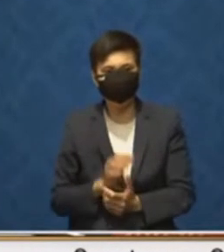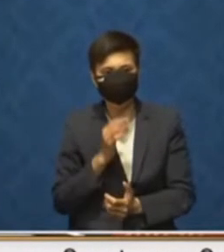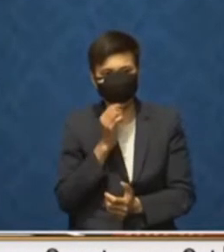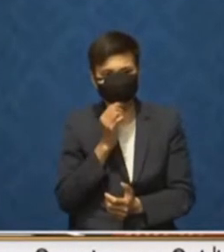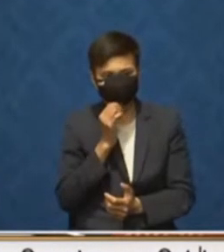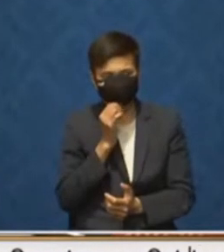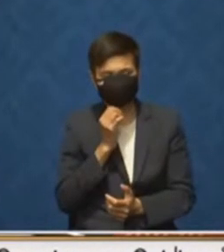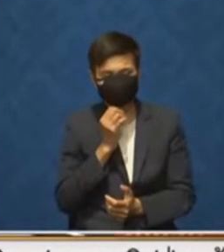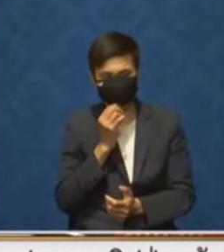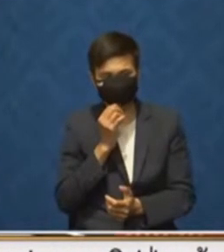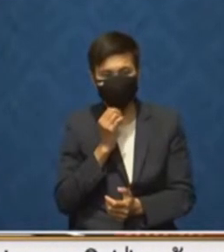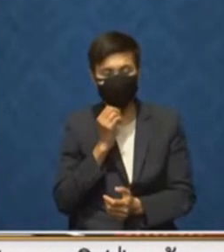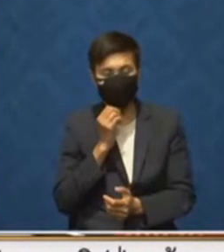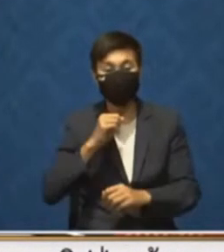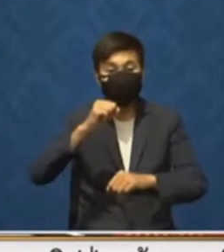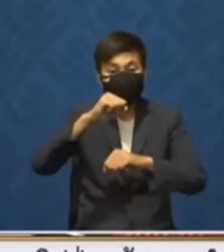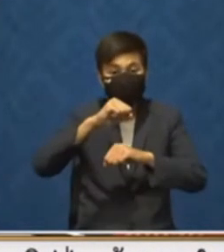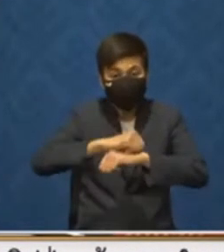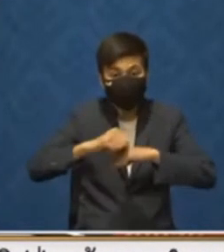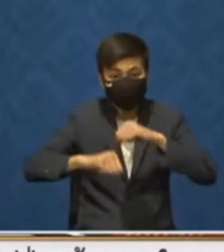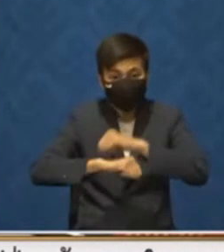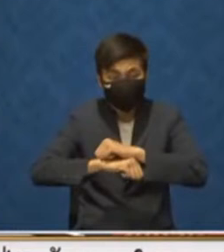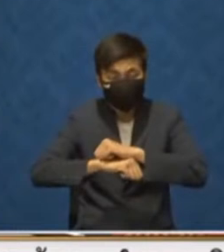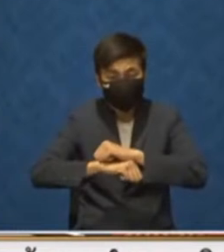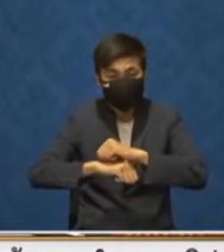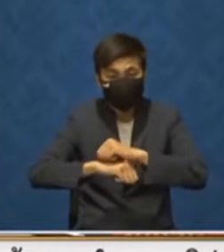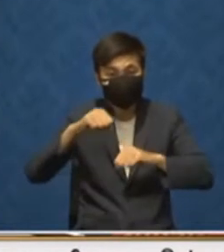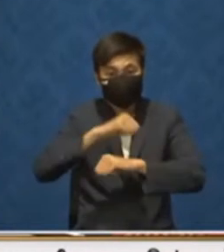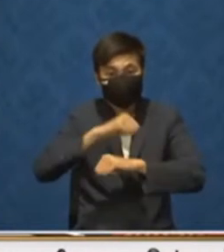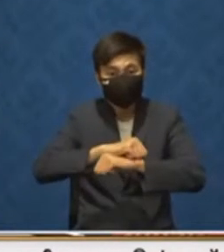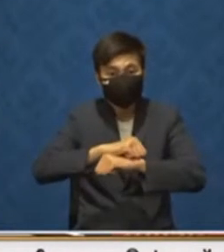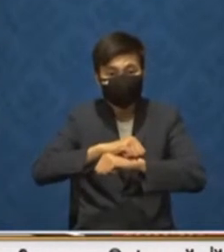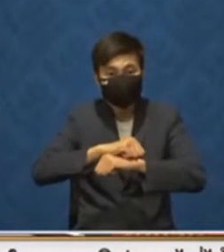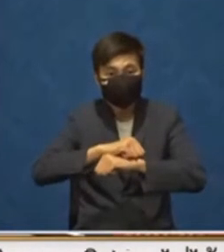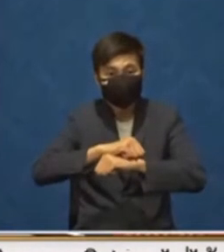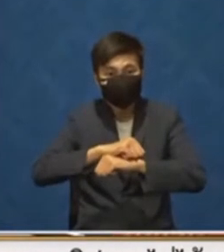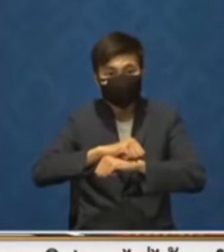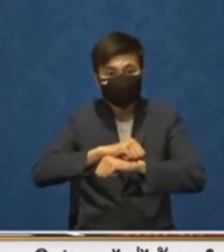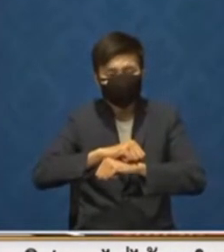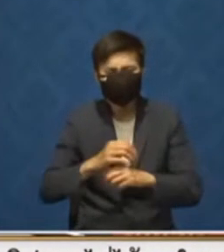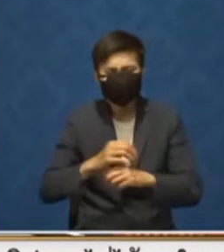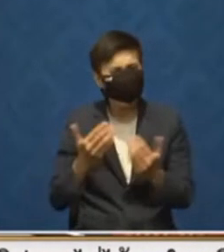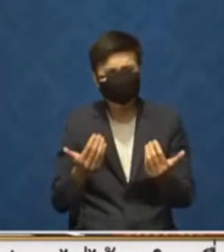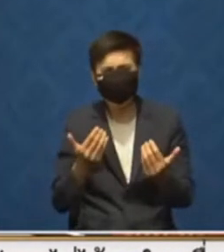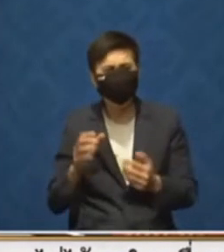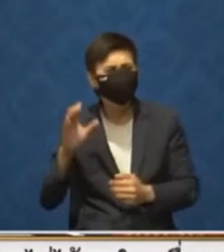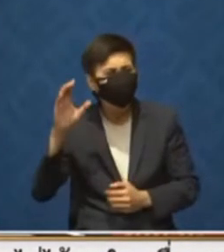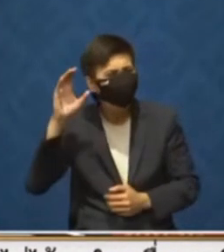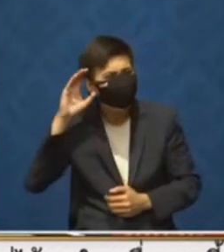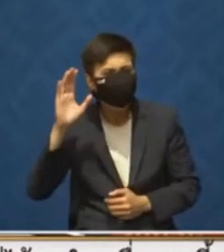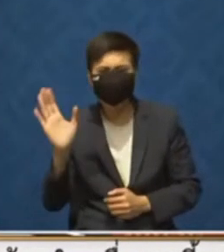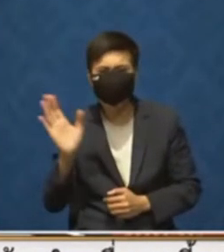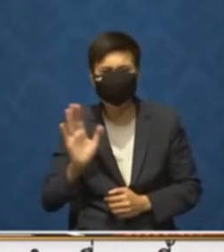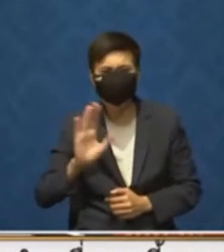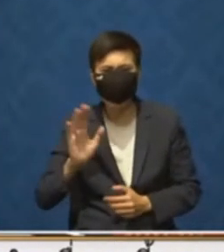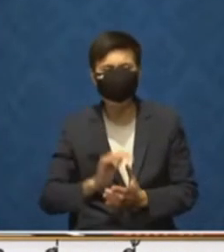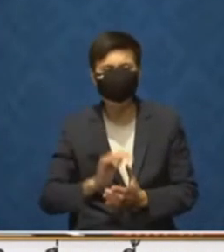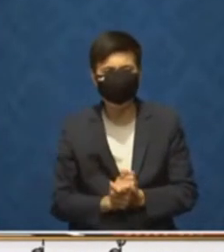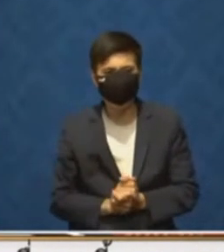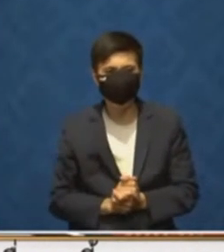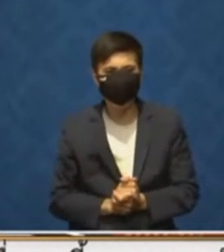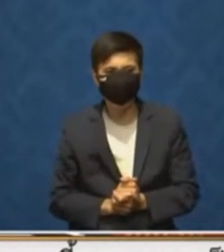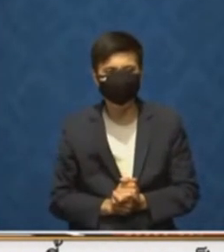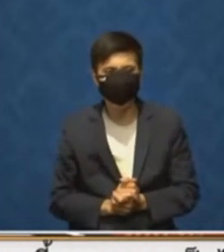การสร้างขึ้นมาเพื่อที่ให้ประชาชนไม่มีได้มีโอกาสใช้อันนี้เป็นเรื่องที่ไว้วางใจไม่ได้เรื่องที่ 1ครับกับแกนที่มี 2ท่าน